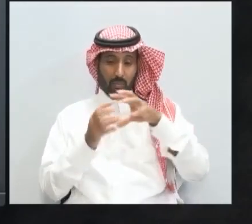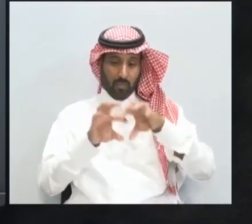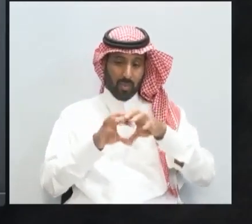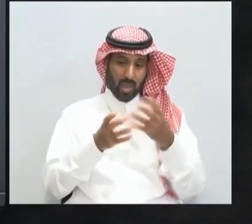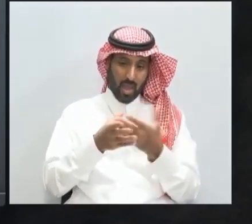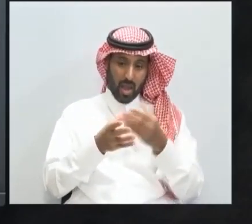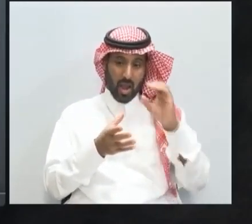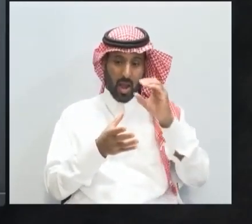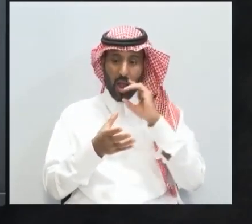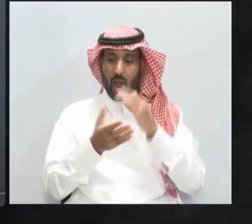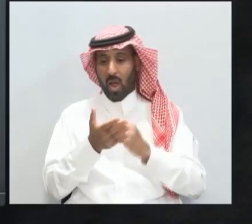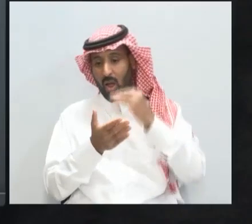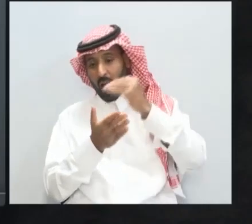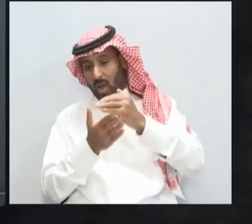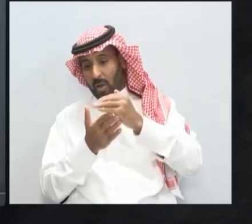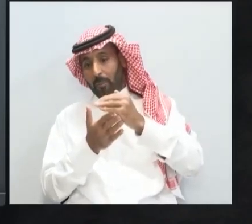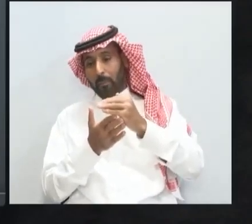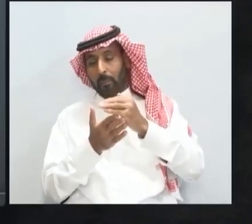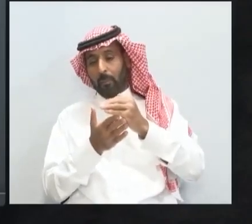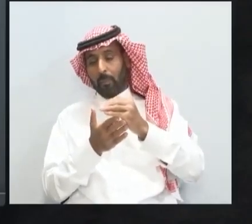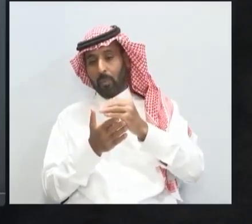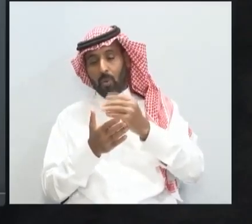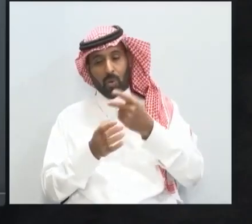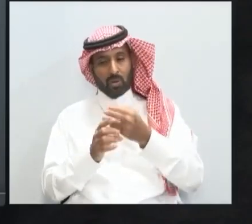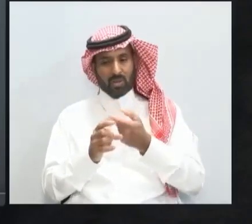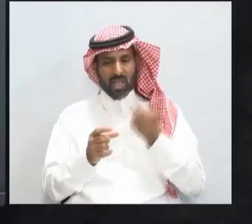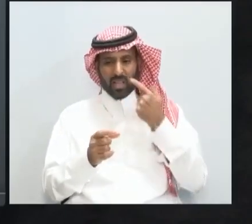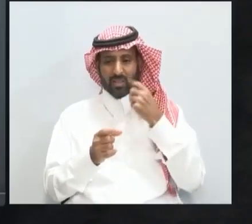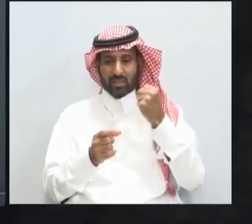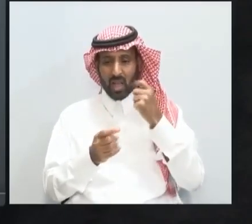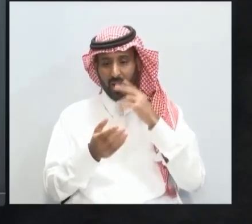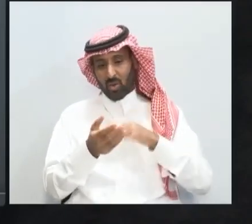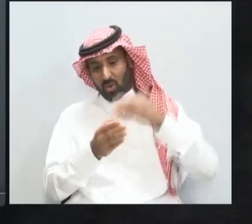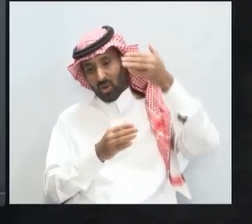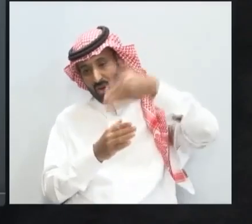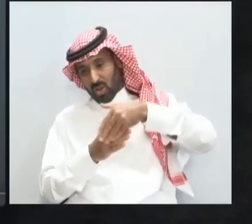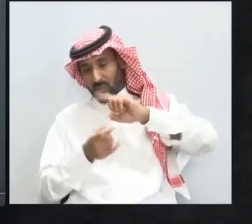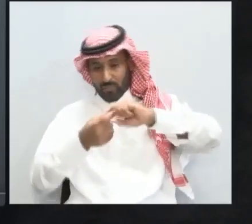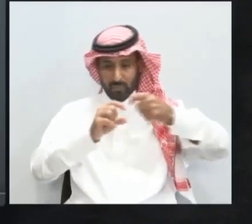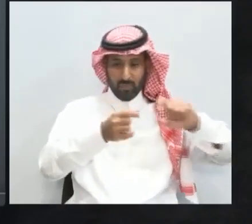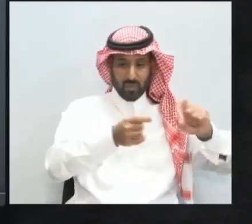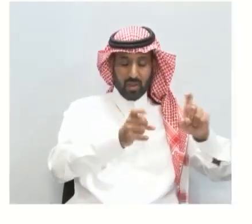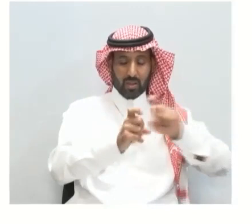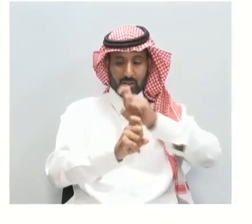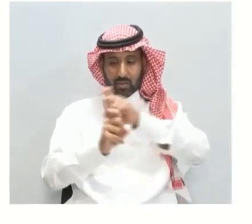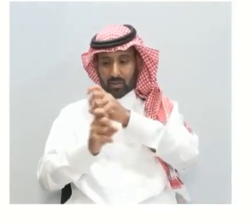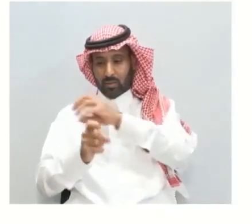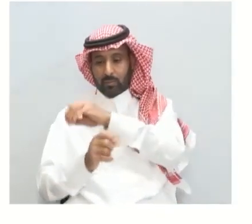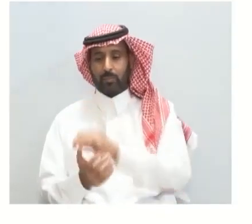كربوني سوف ينتقل للمرحله التاليه واي ناتج طاقه سوف ينتقل الى سلسله نقل الالكترونات